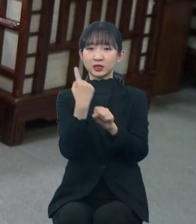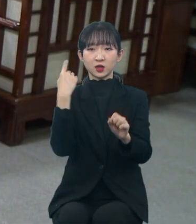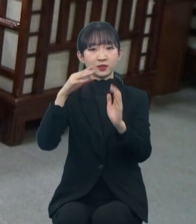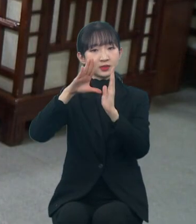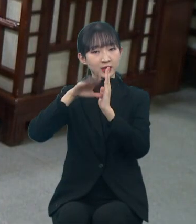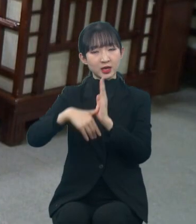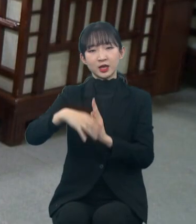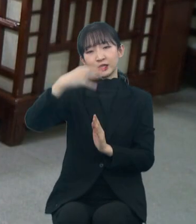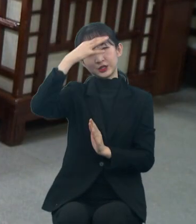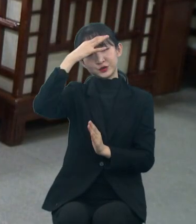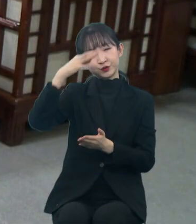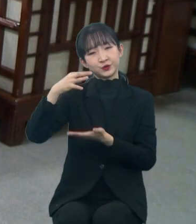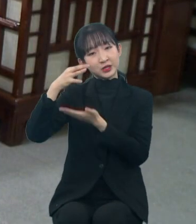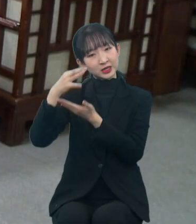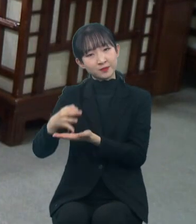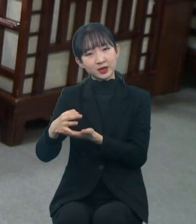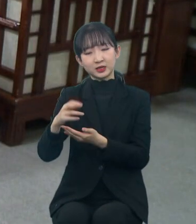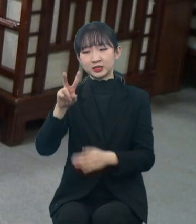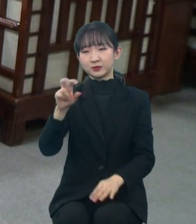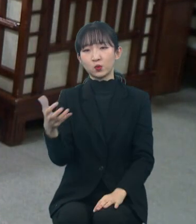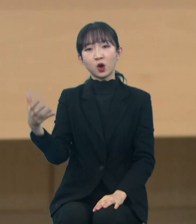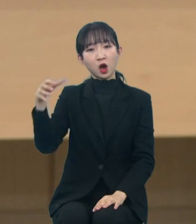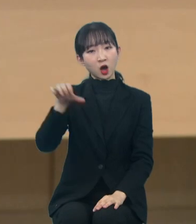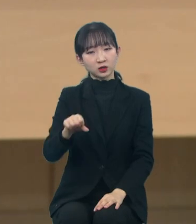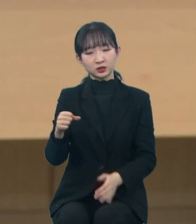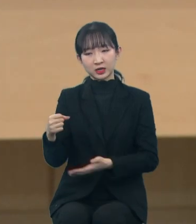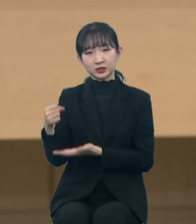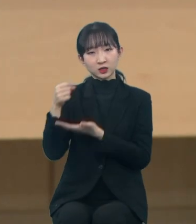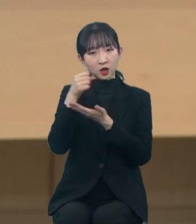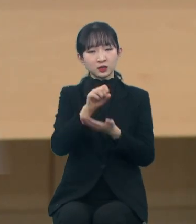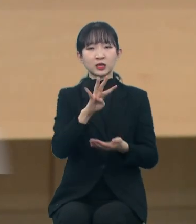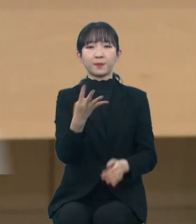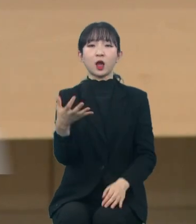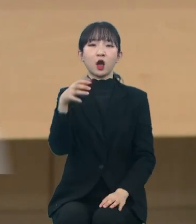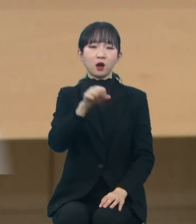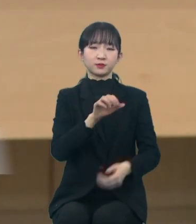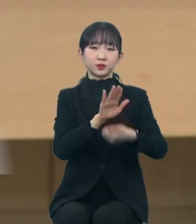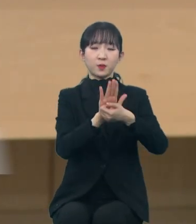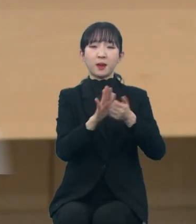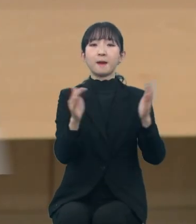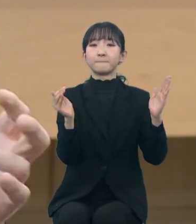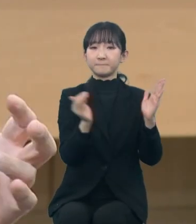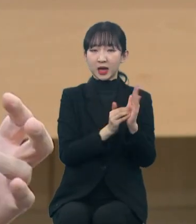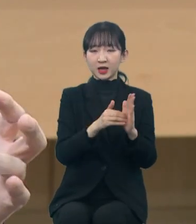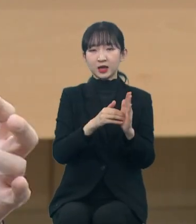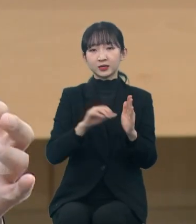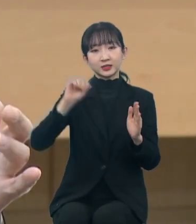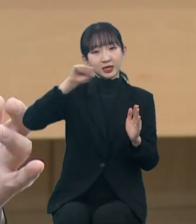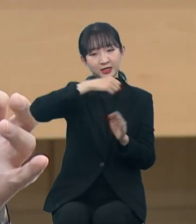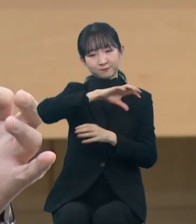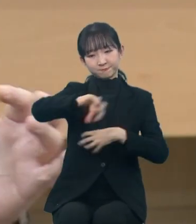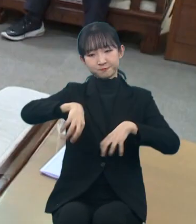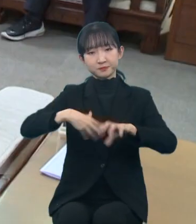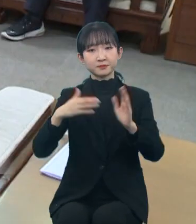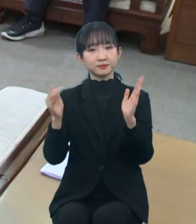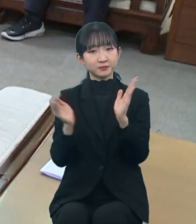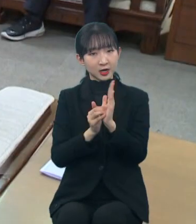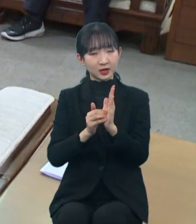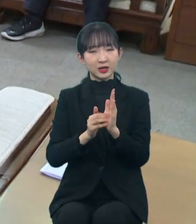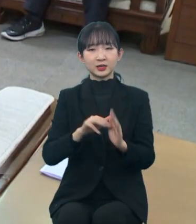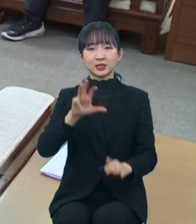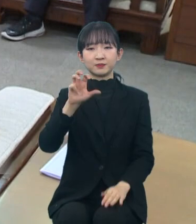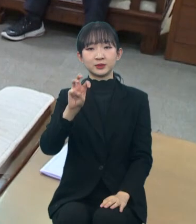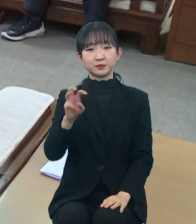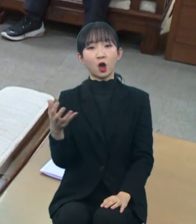기술보증기금에 20억 원을 출연해 400억 원의 보증 지원을 한 데 이어 올해엔 추경에 10억 원을 추가 반영해 30억 원을